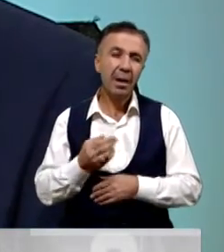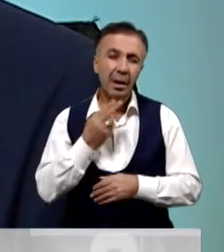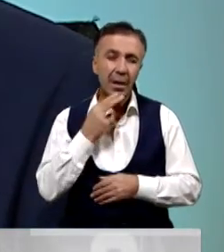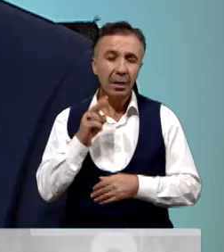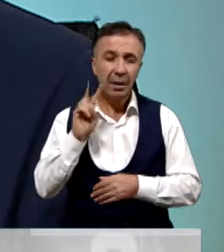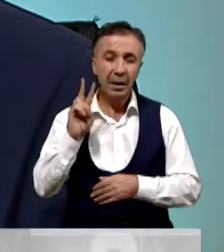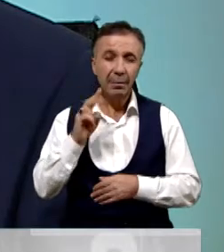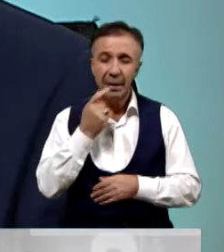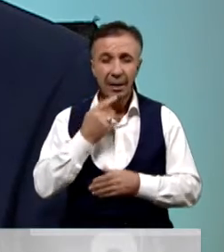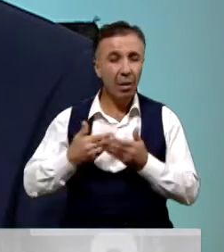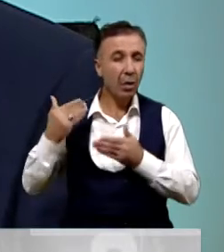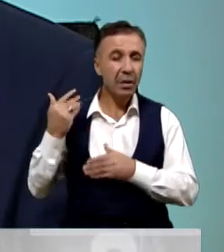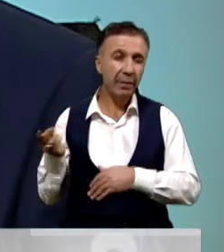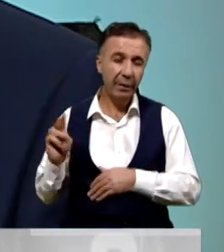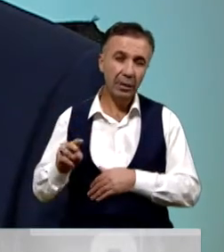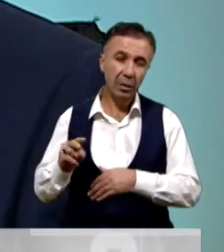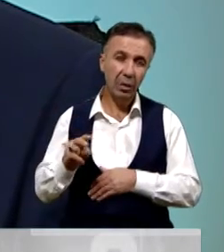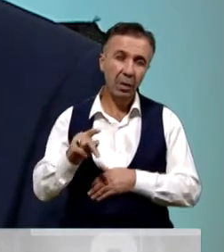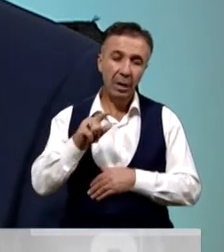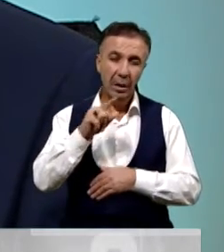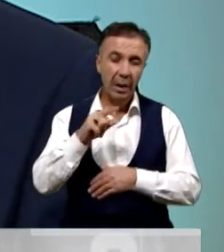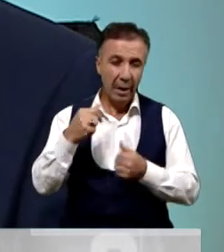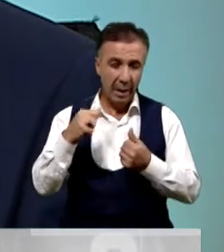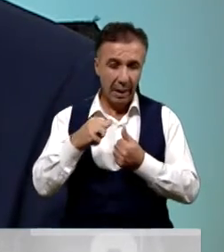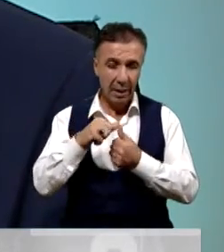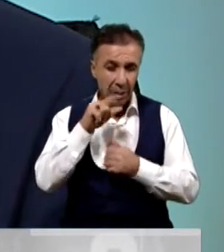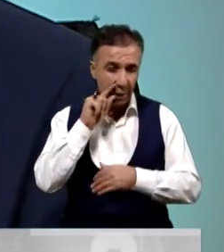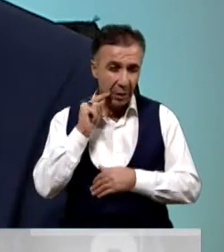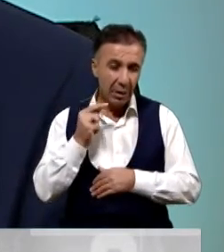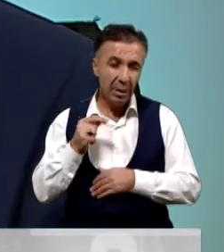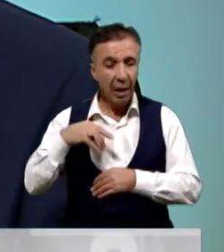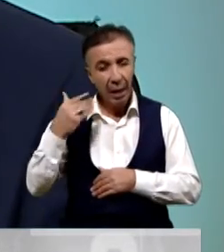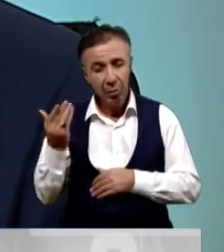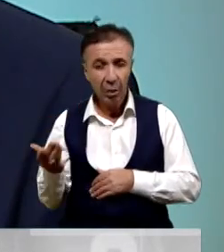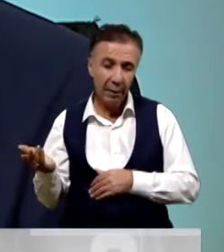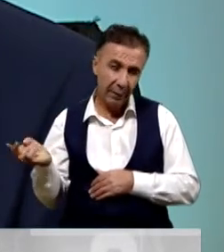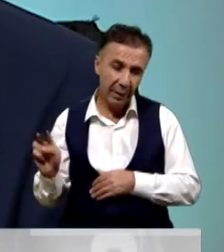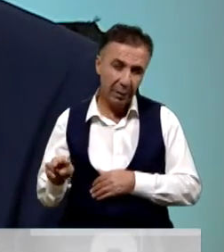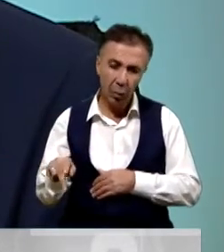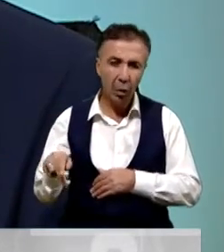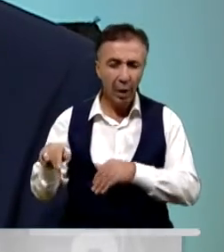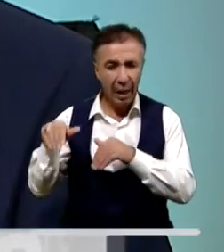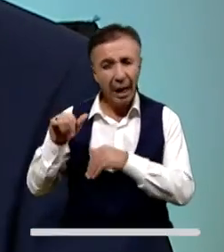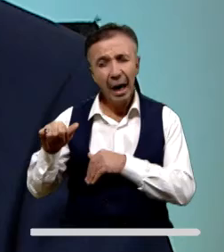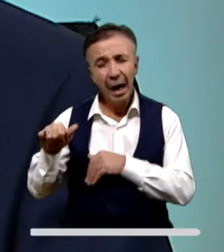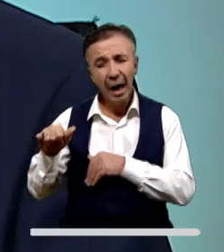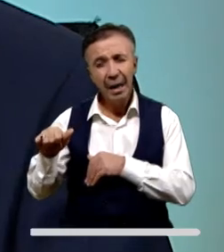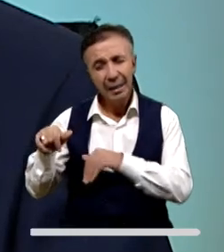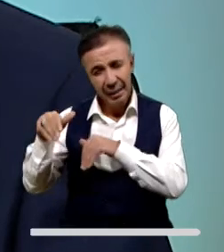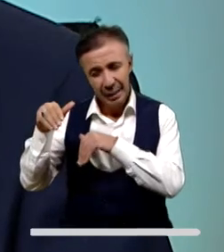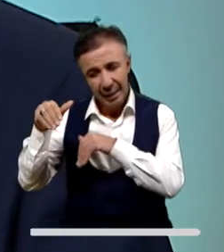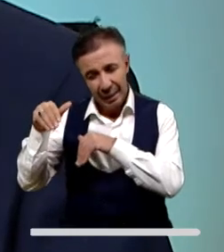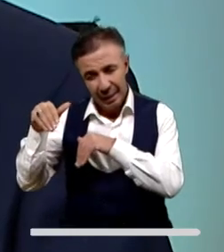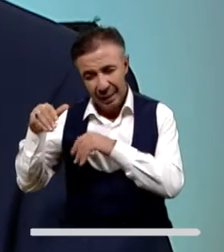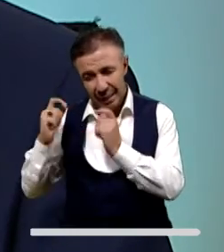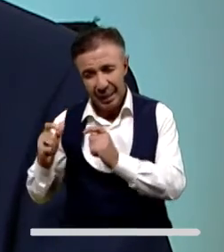yıl önce vefat ediyor kocası daha sonra vefat etmiş oraya defnedilebilir miyim gibi sualler geliyor